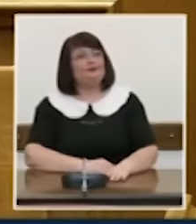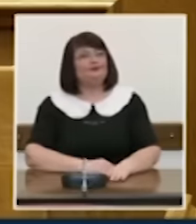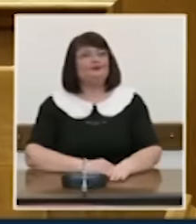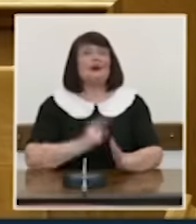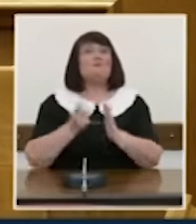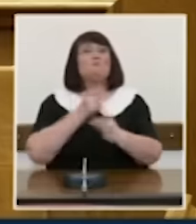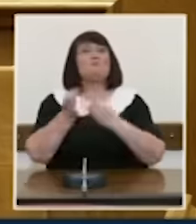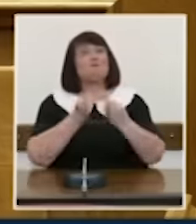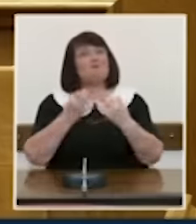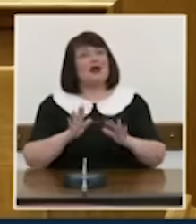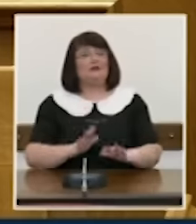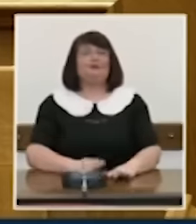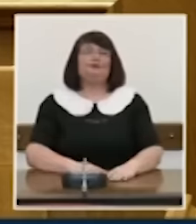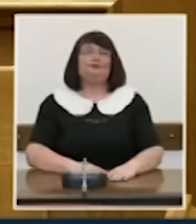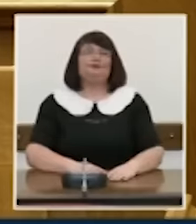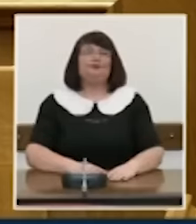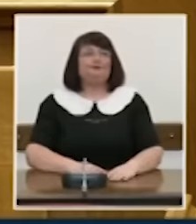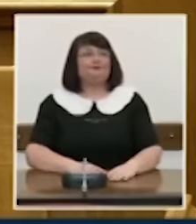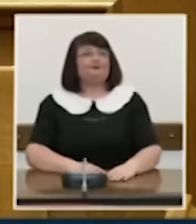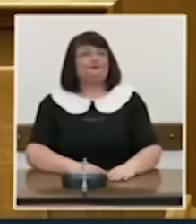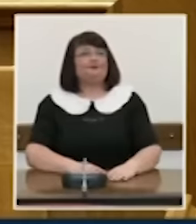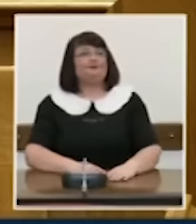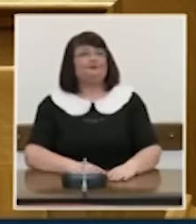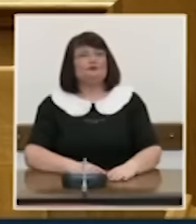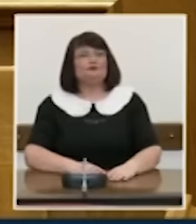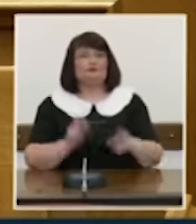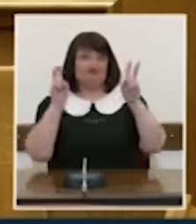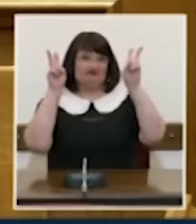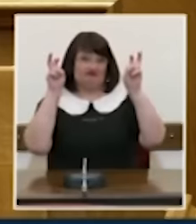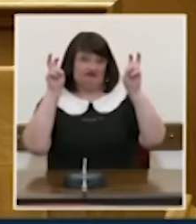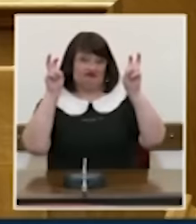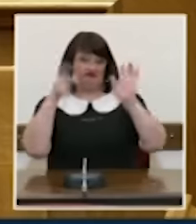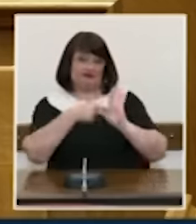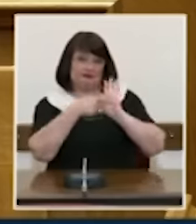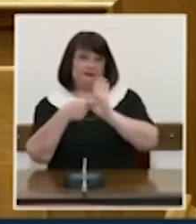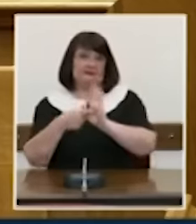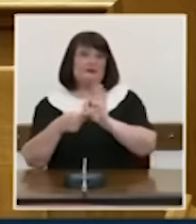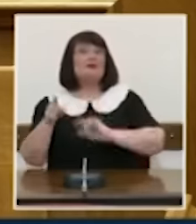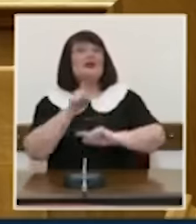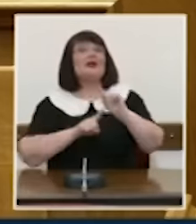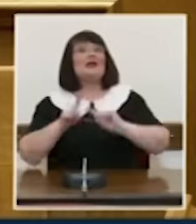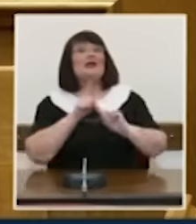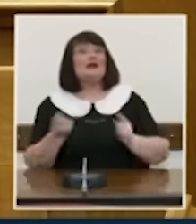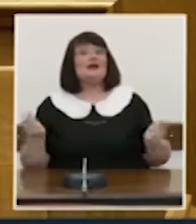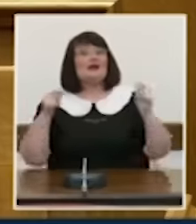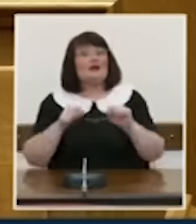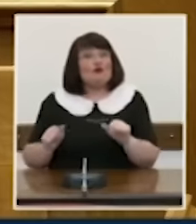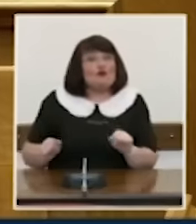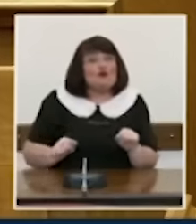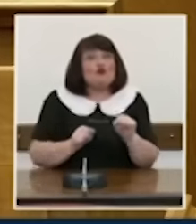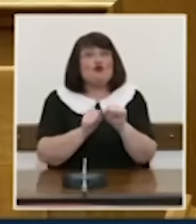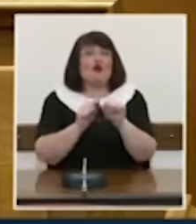μου. Το έχετε κάνει και σλόγγαν. Ποιος φέρνει την Ελλάδα πιο κοντά, λέει, στην